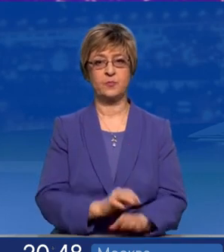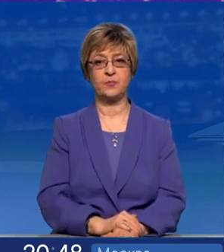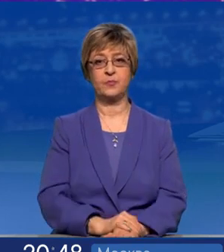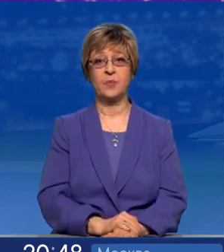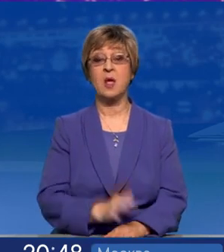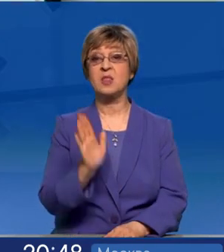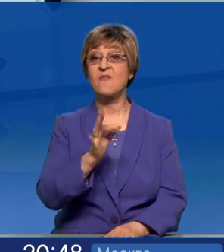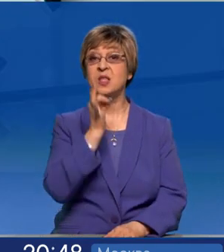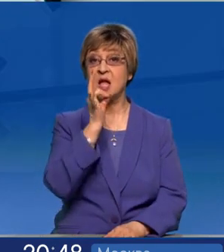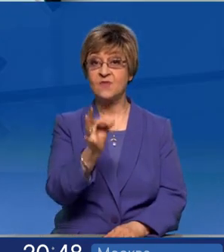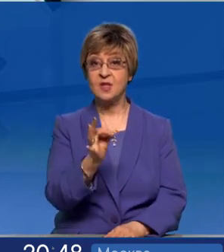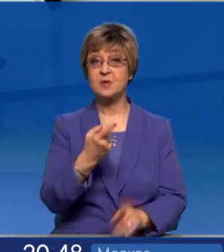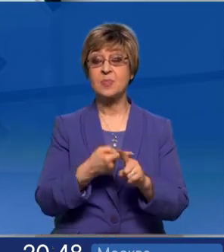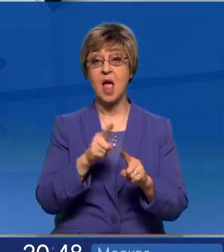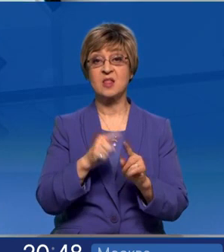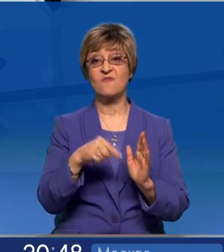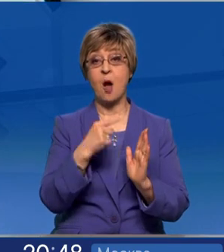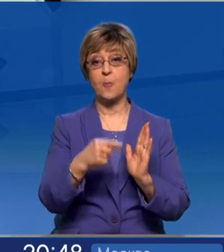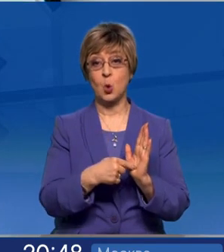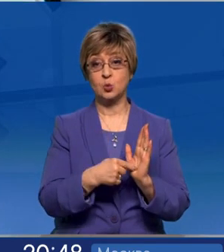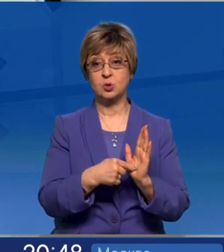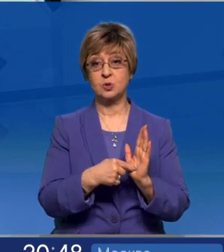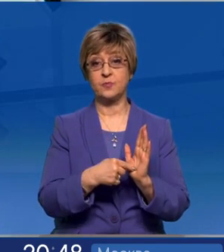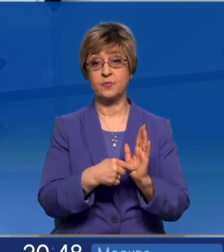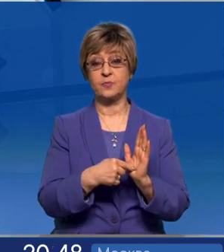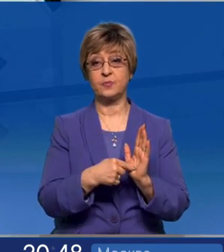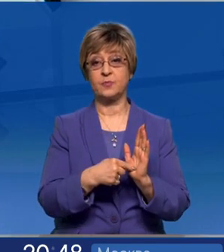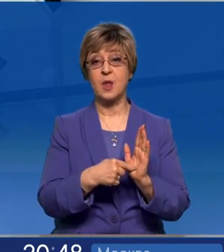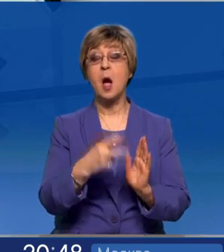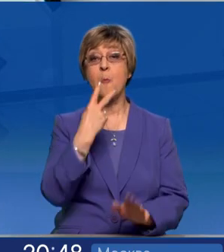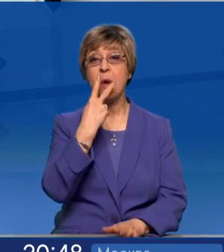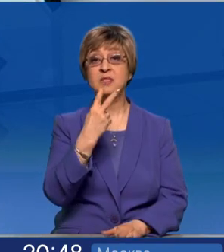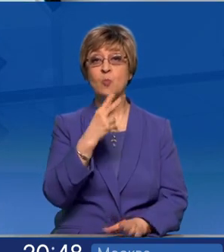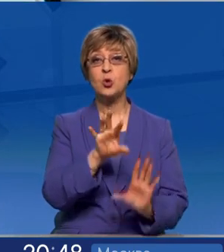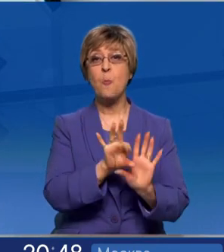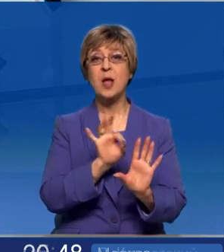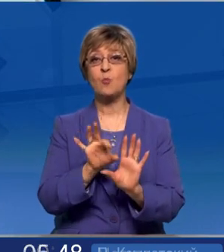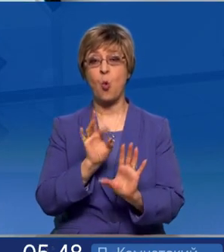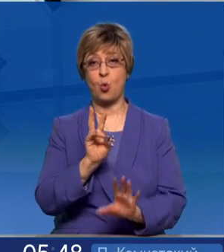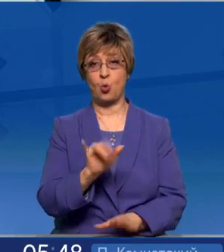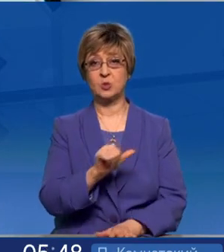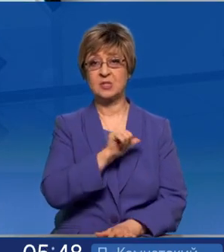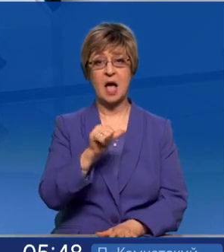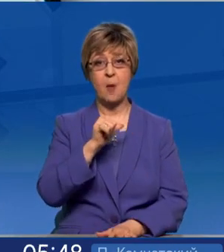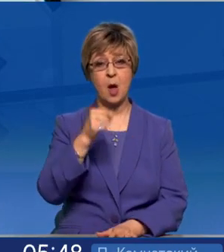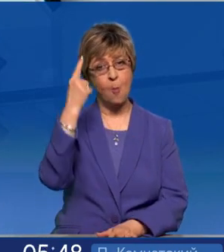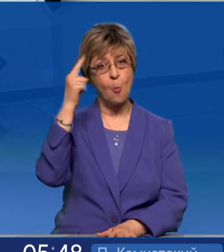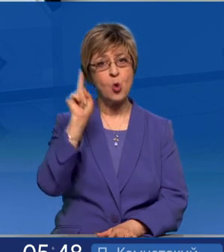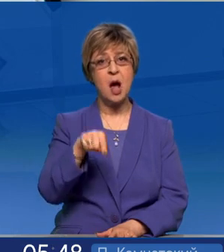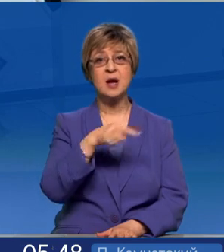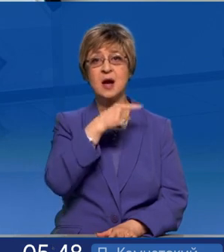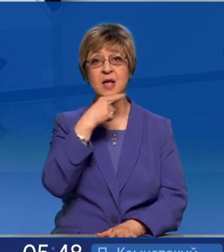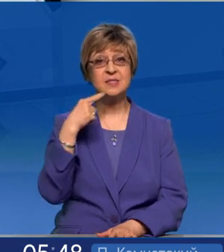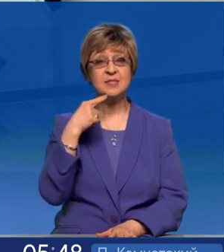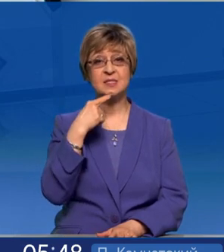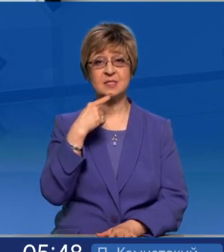на этот вопрос. Сейчас мы еще подготовили одну подборочку. Буквально одна минута. Посмотрим, что еще вот на самой популярной нашей российской